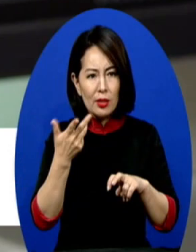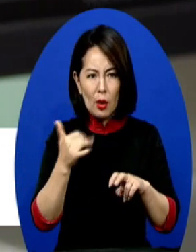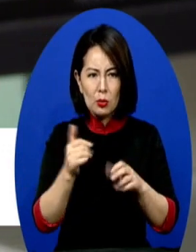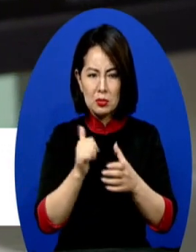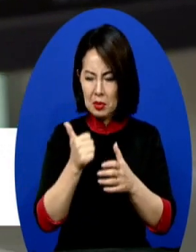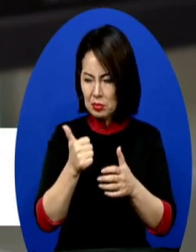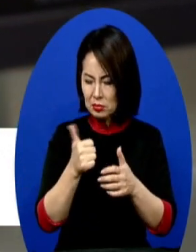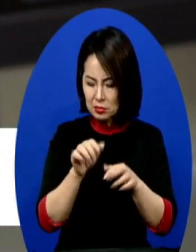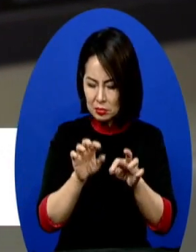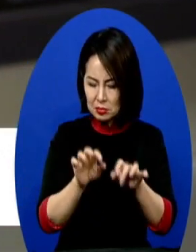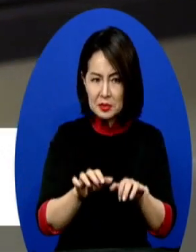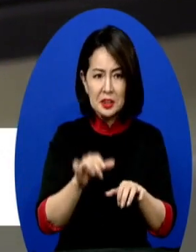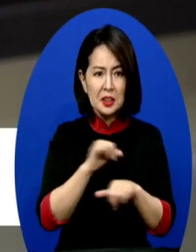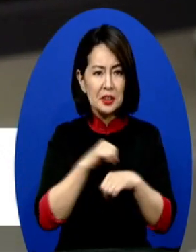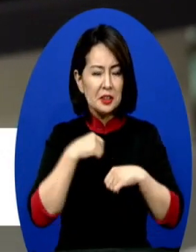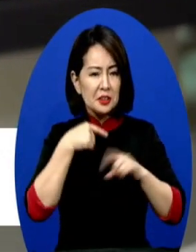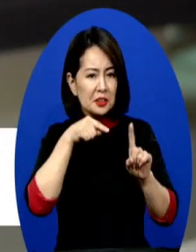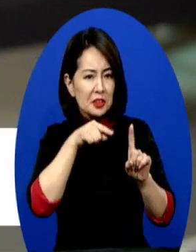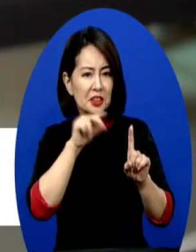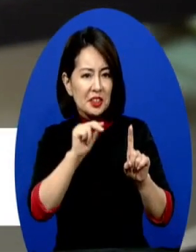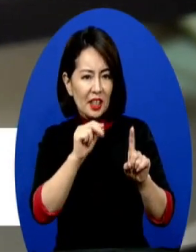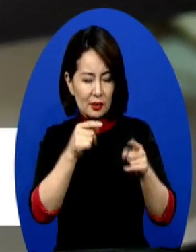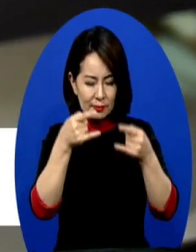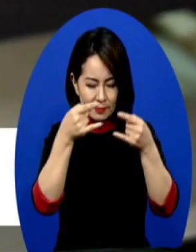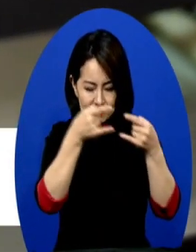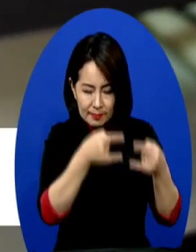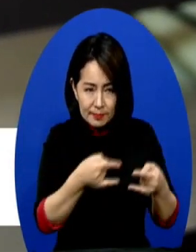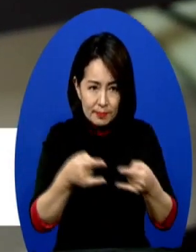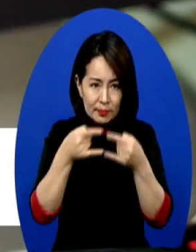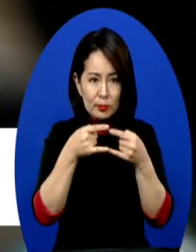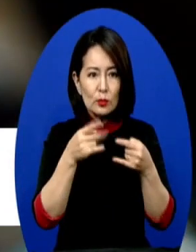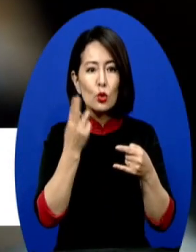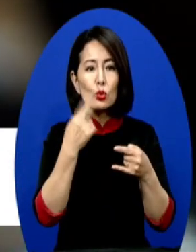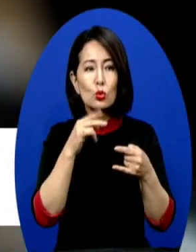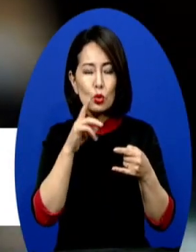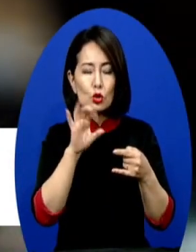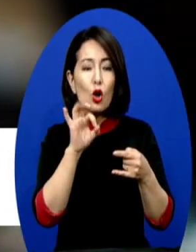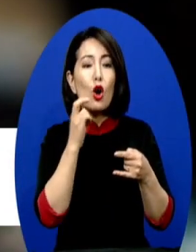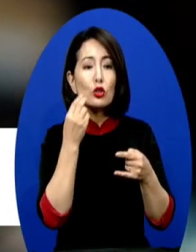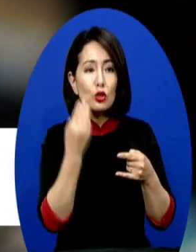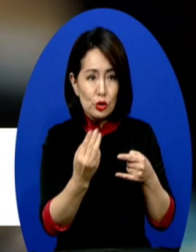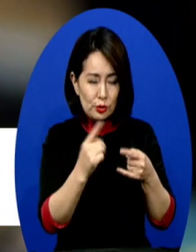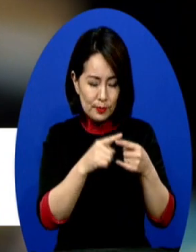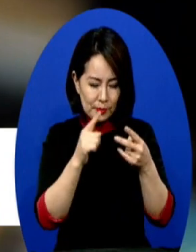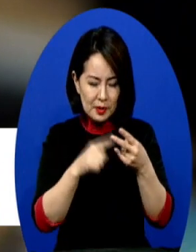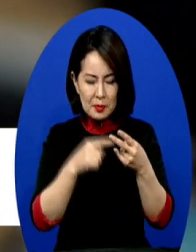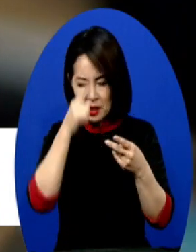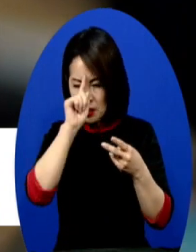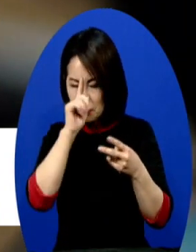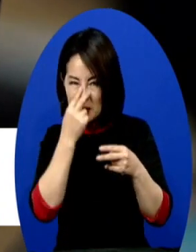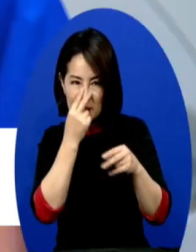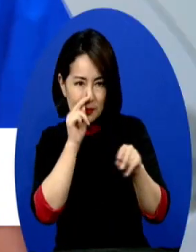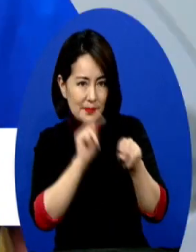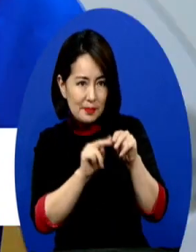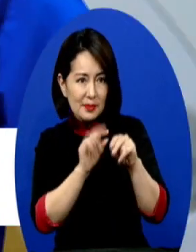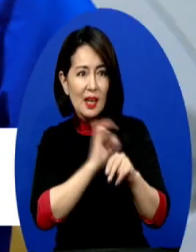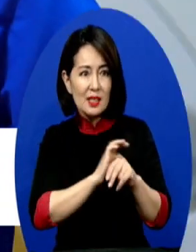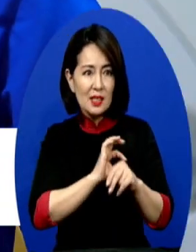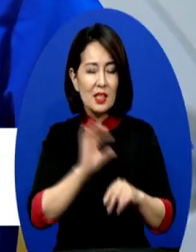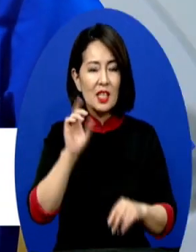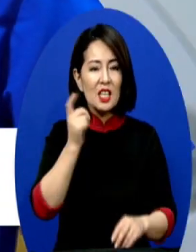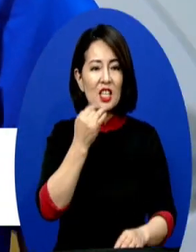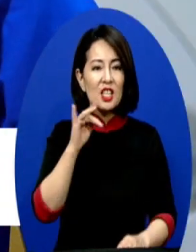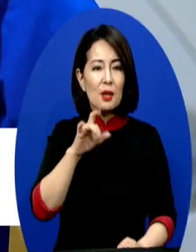ажиллагааг хангаж, иргэдэд хамгийн чанартай дүр сонирхолтой хийж байгаа юм байна. Мөн давхар эмч нарын хяналттай ашиглагдана. Хиймэл оюун